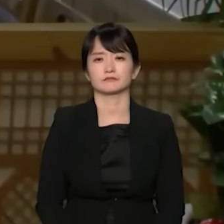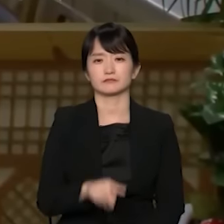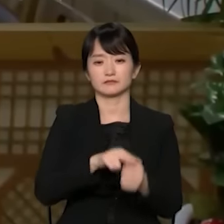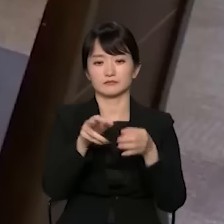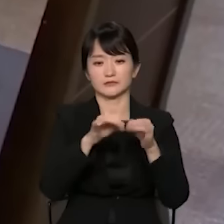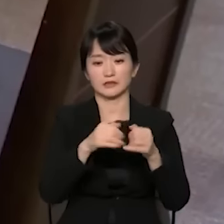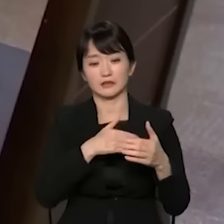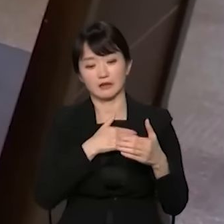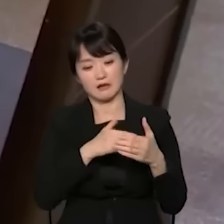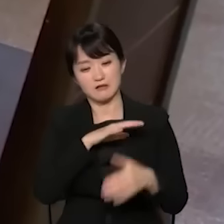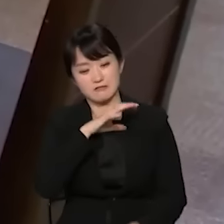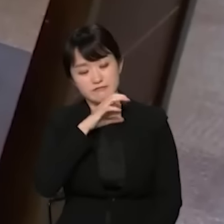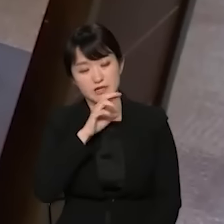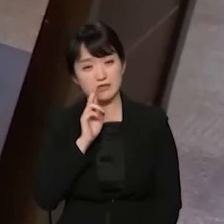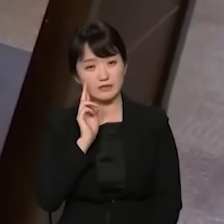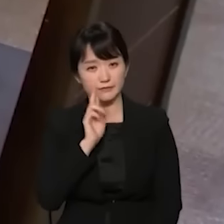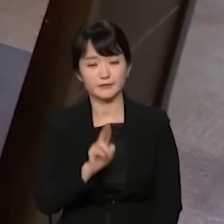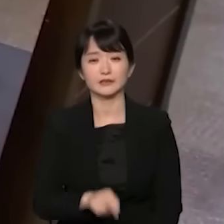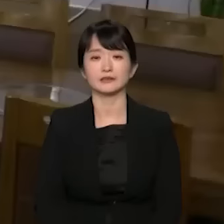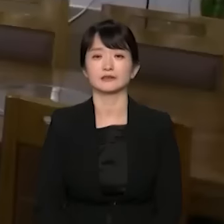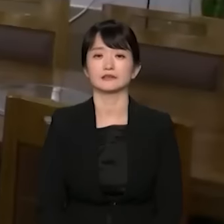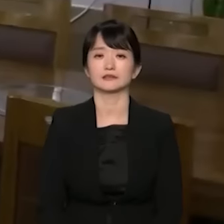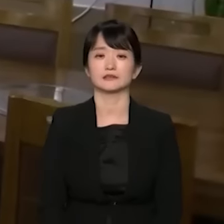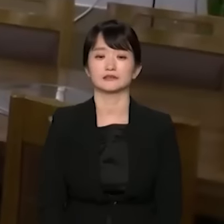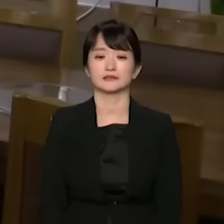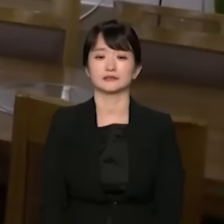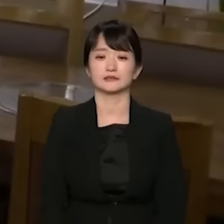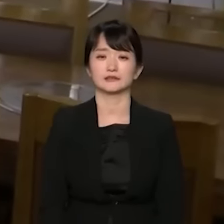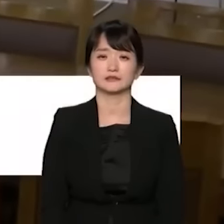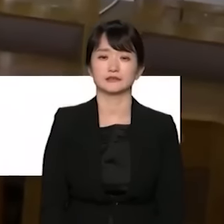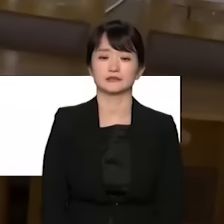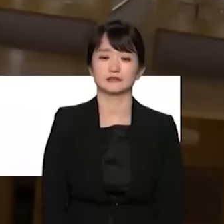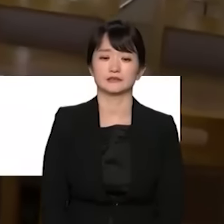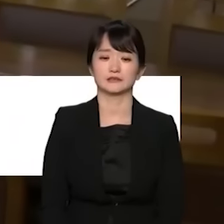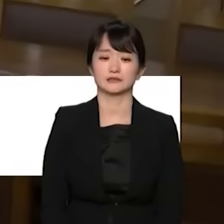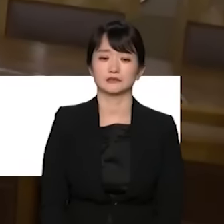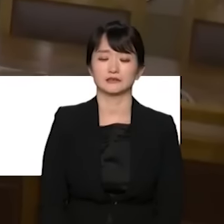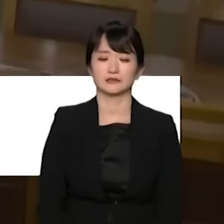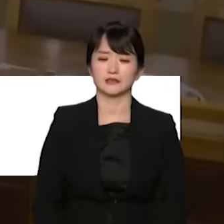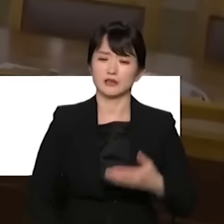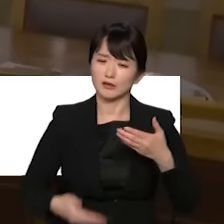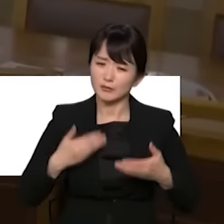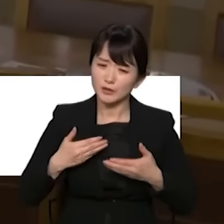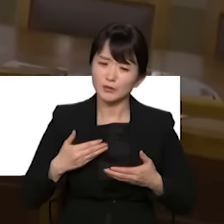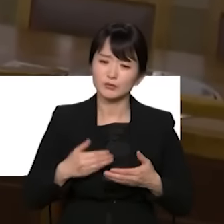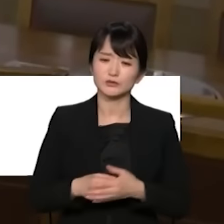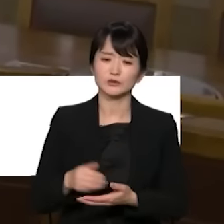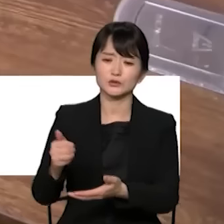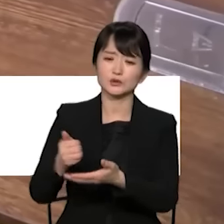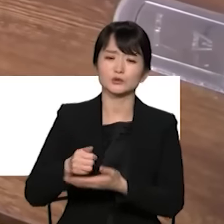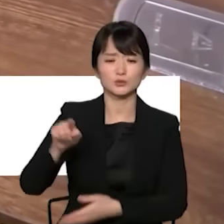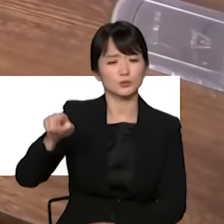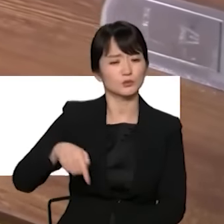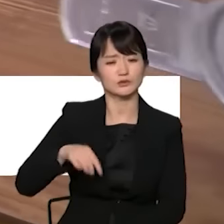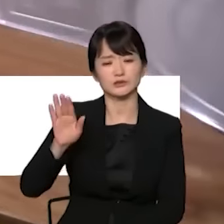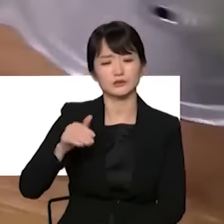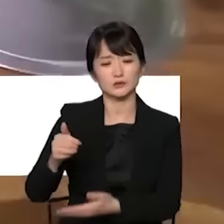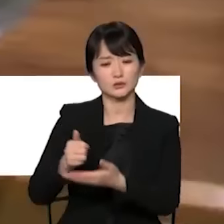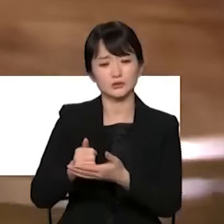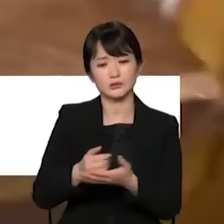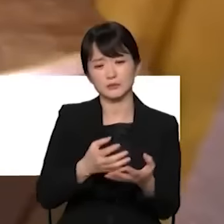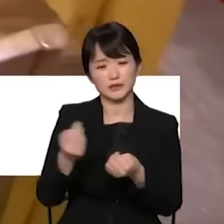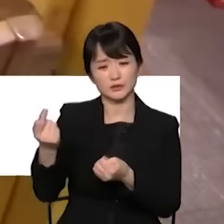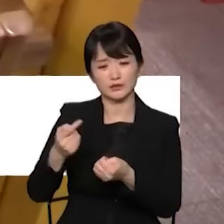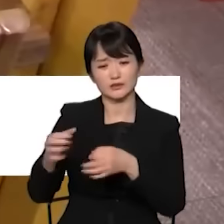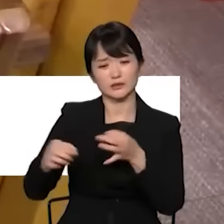소상공인의 불안과 불만도 커지고 있습니다. 아, 너무 나쁘죠. 저렇게 하니까 손님도 없고 바로 보니까 손이 만약에 장사 잘